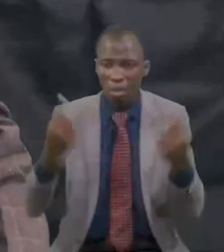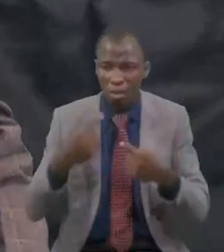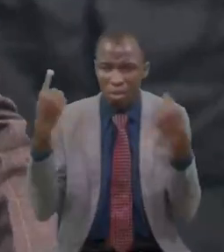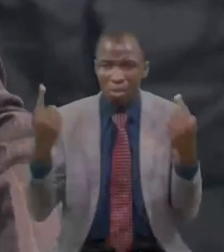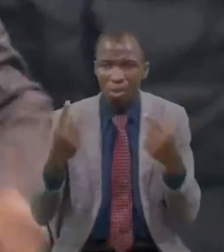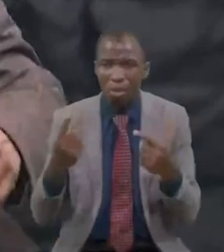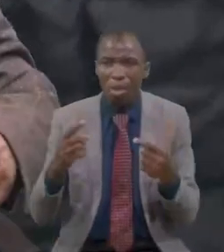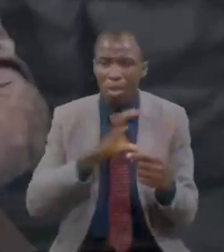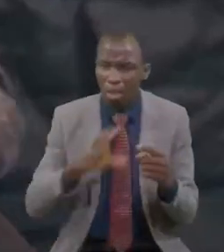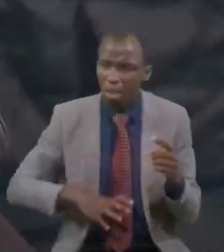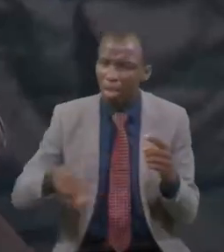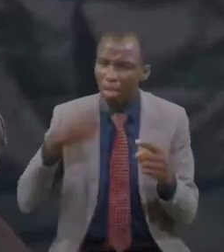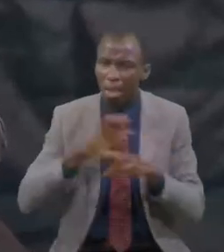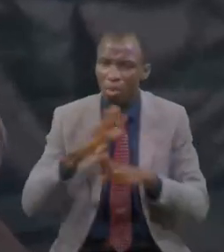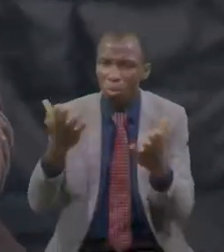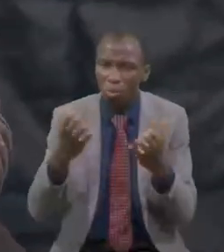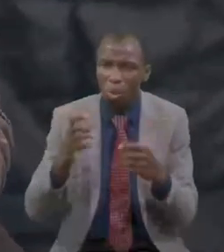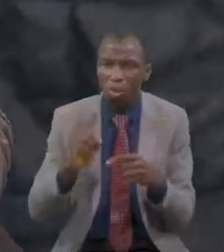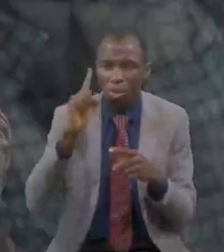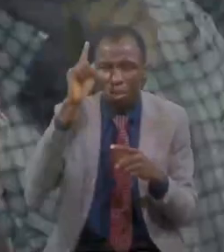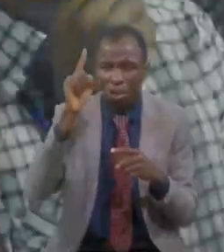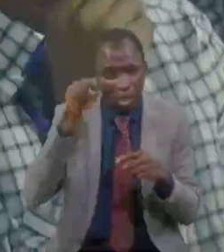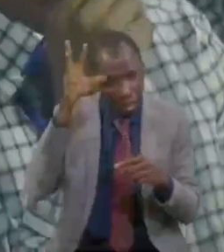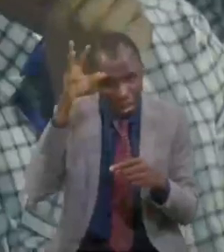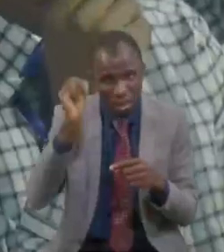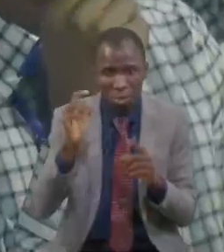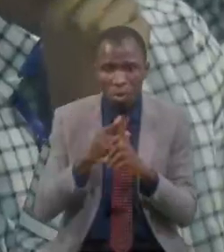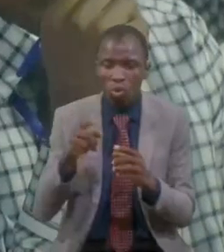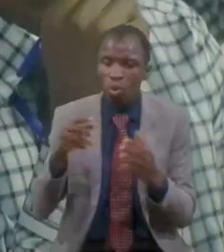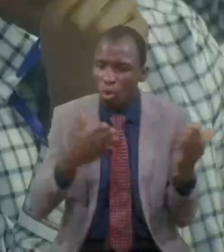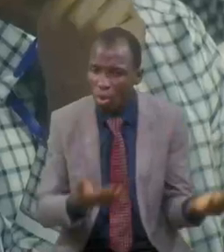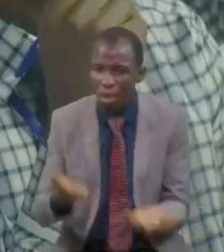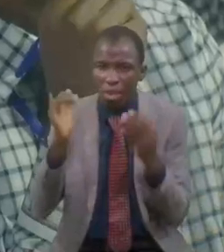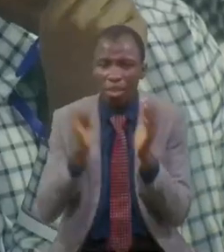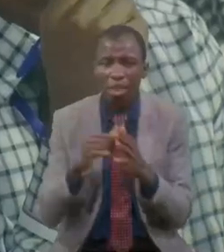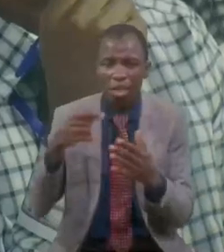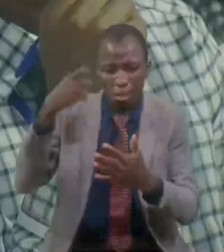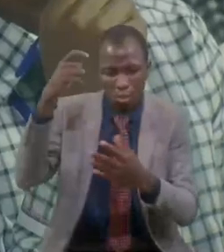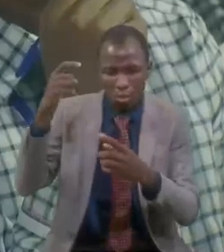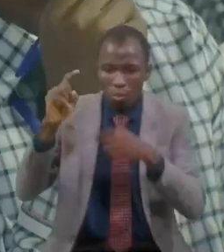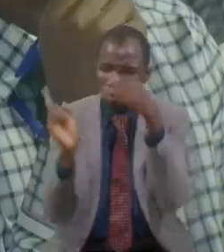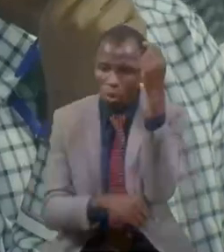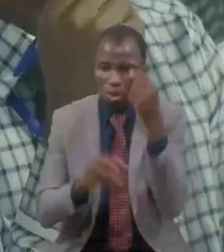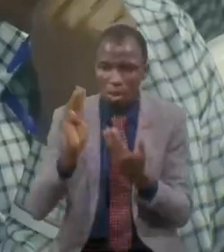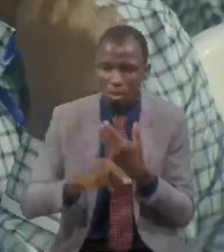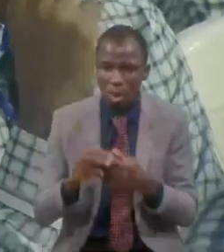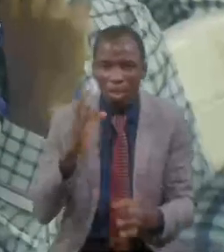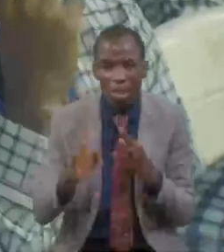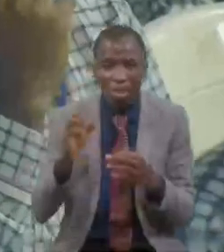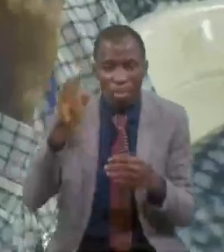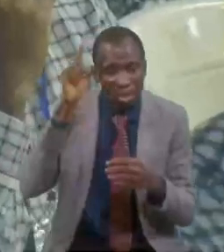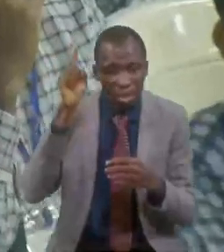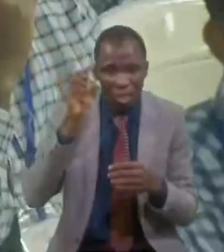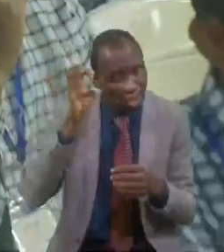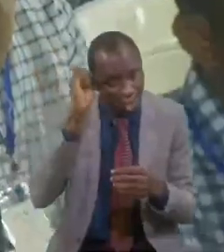dit je ne veux pas que tu portes châtiment si tu portes ce châtiment tu vas